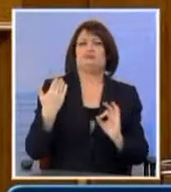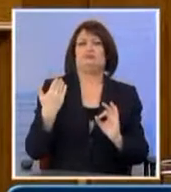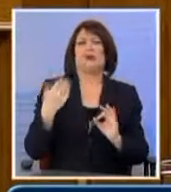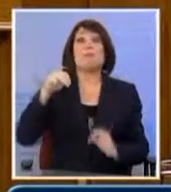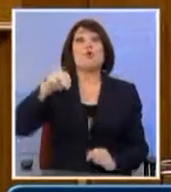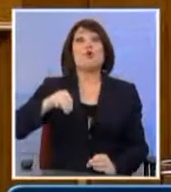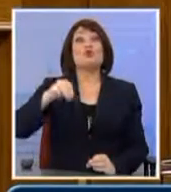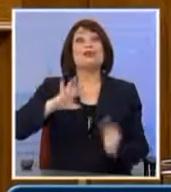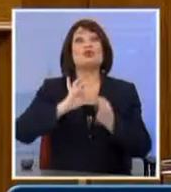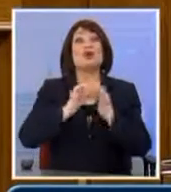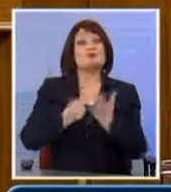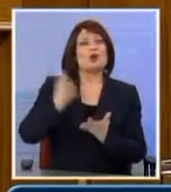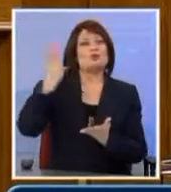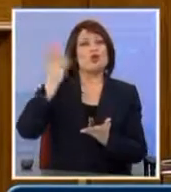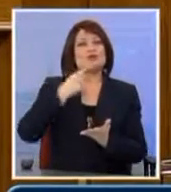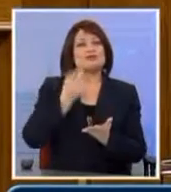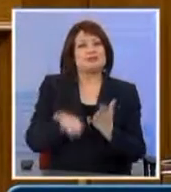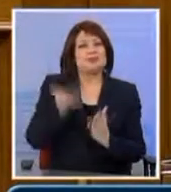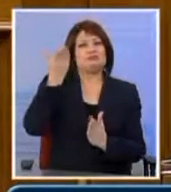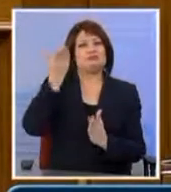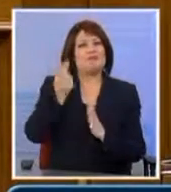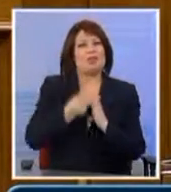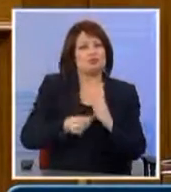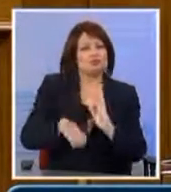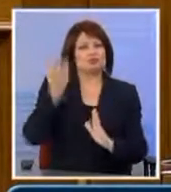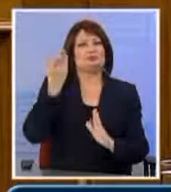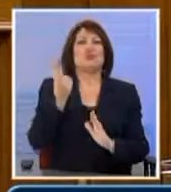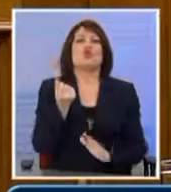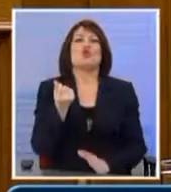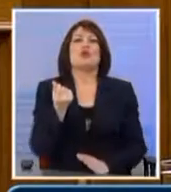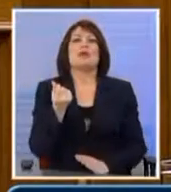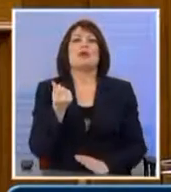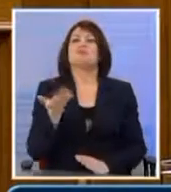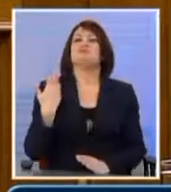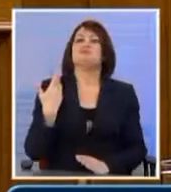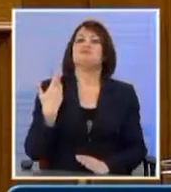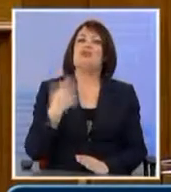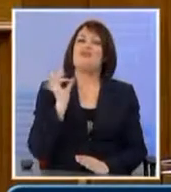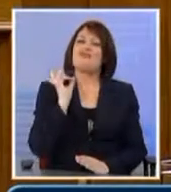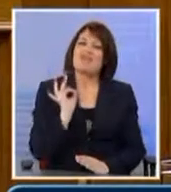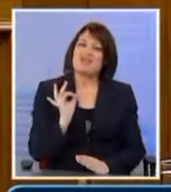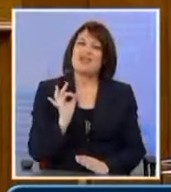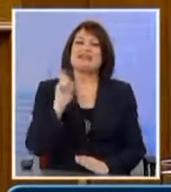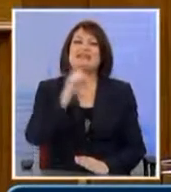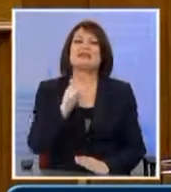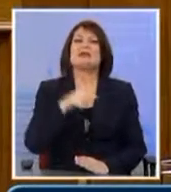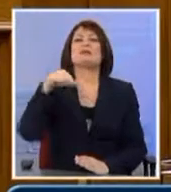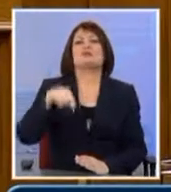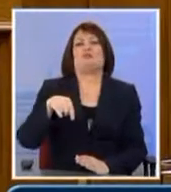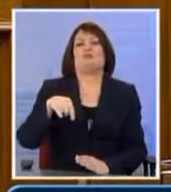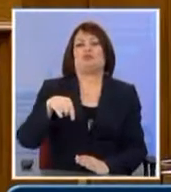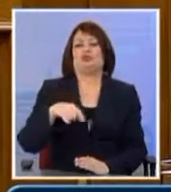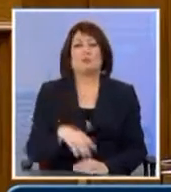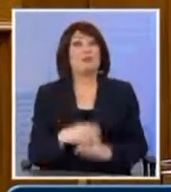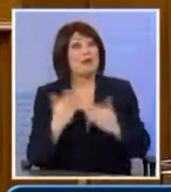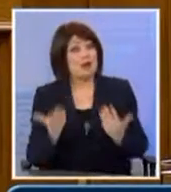τη Moody's πριν από λίγες μέρες, ενώ είχαν προηγηθεί μέσα στο χρόνο οι αναβαθμίσεις από την Fitch και τη Standard & Poor's.